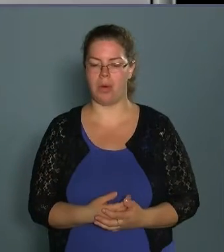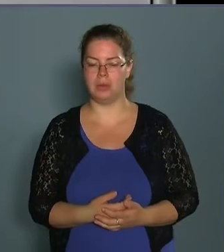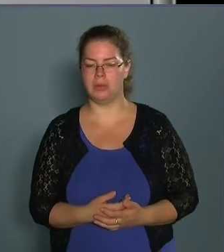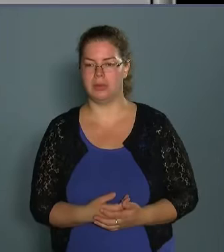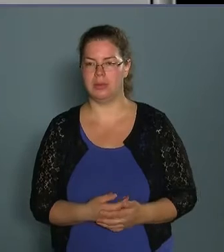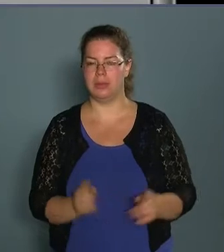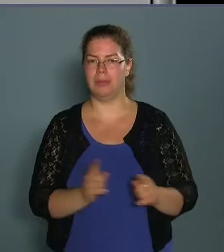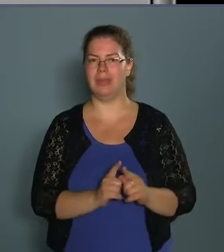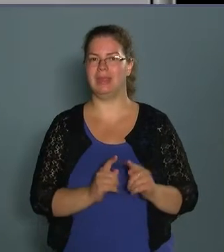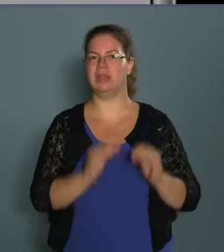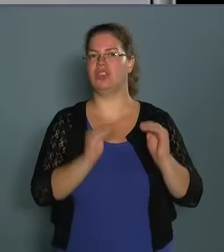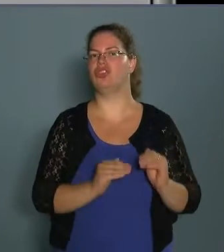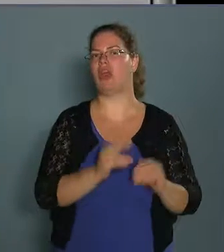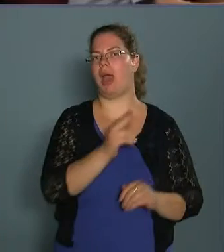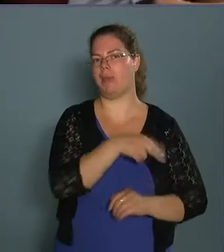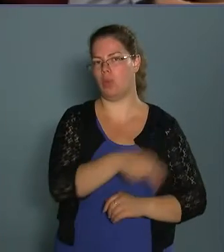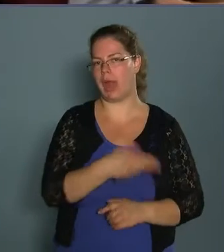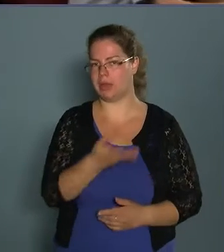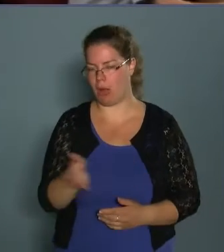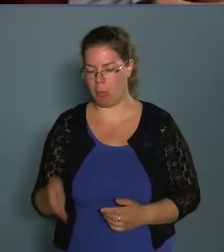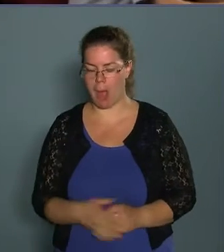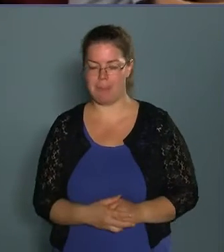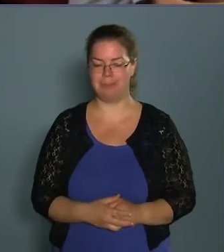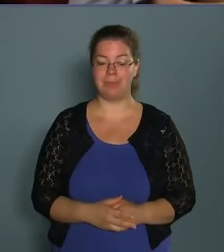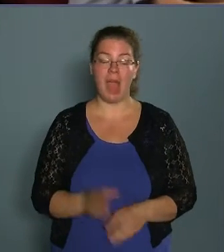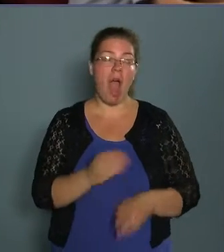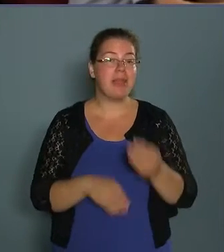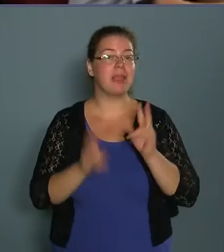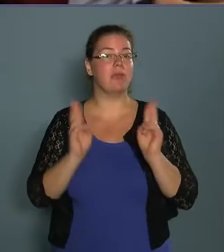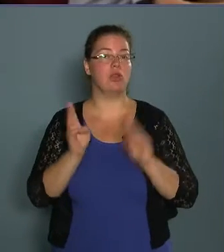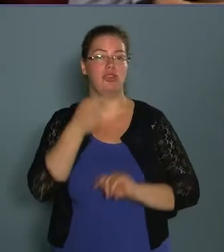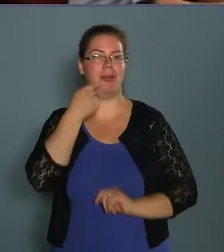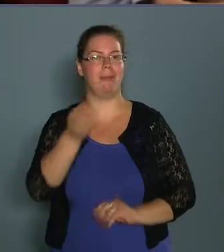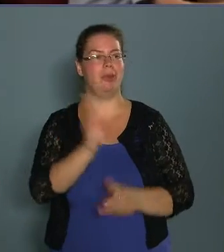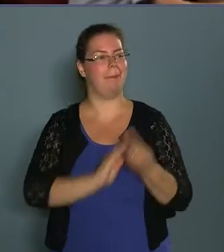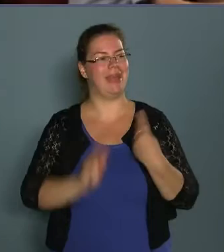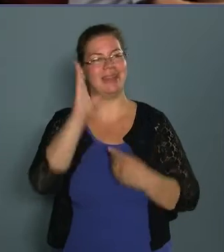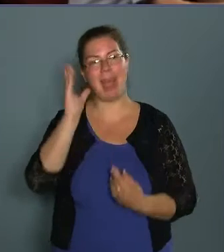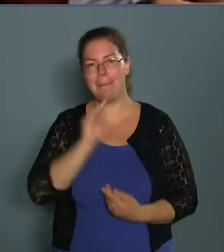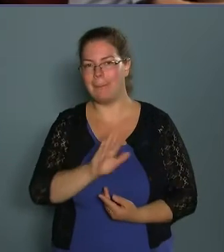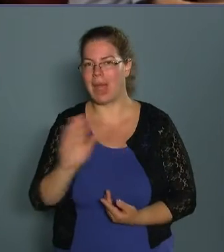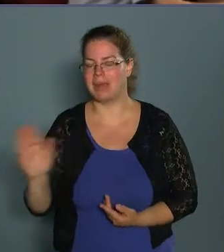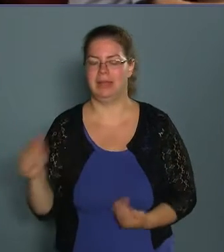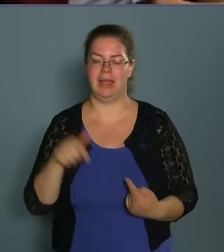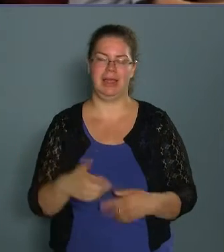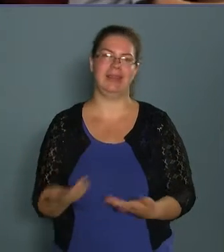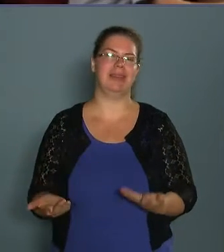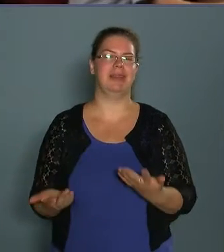lényegesebben kisebb intézményekben. Ez csak azért fontos elmondani, mert az embereknek ezeken